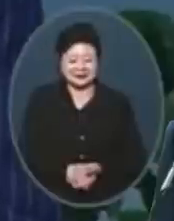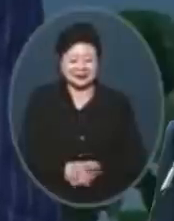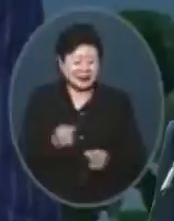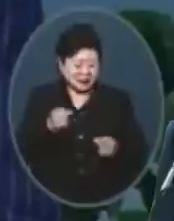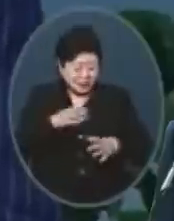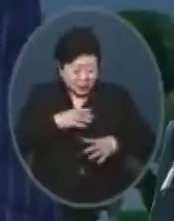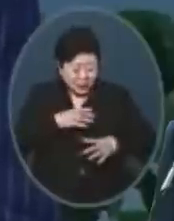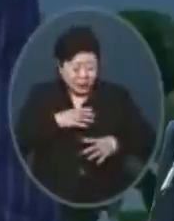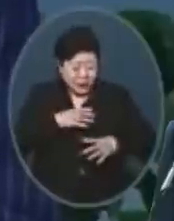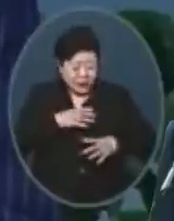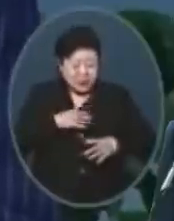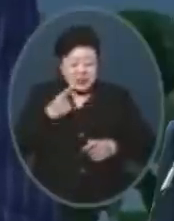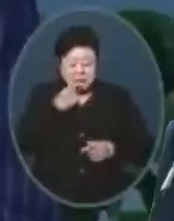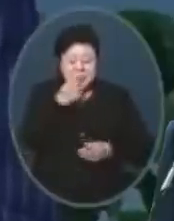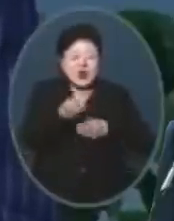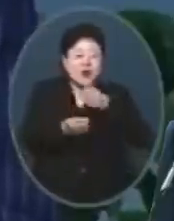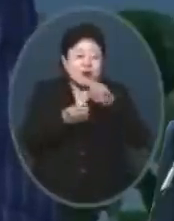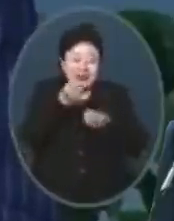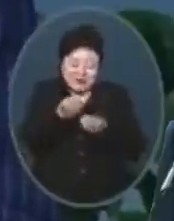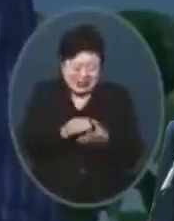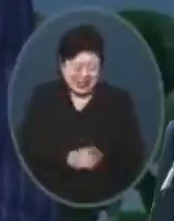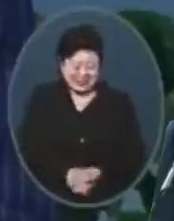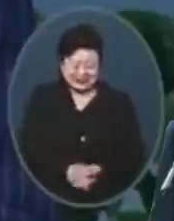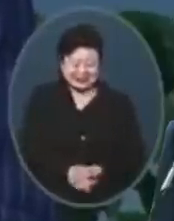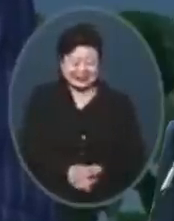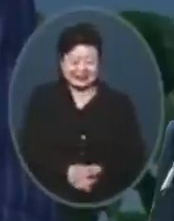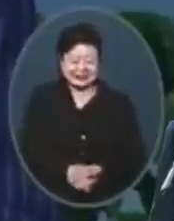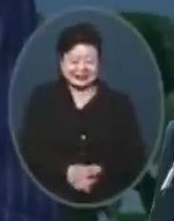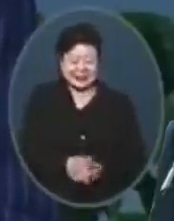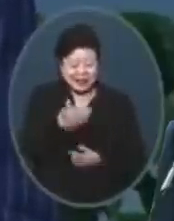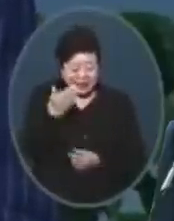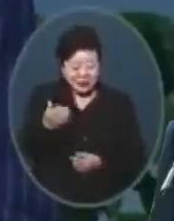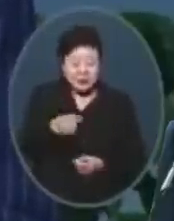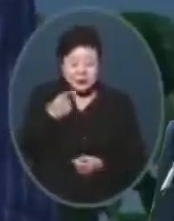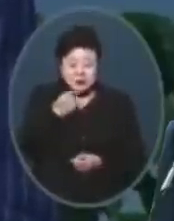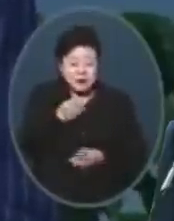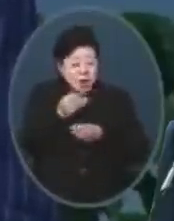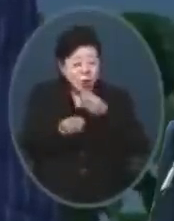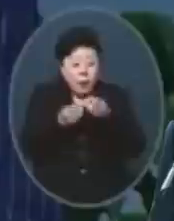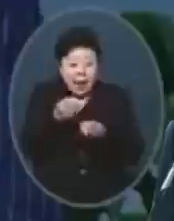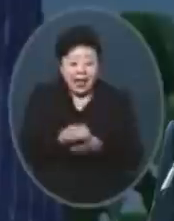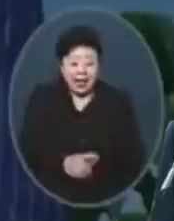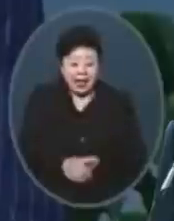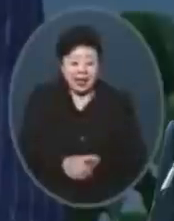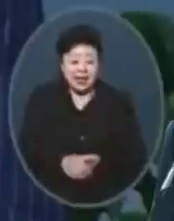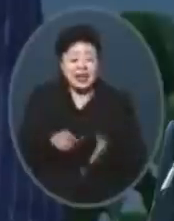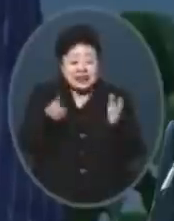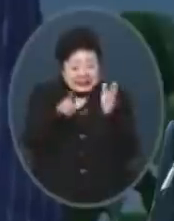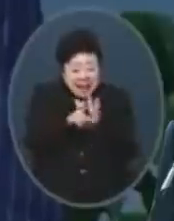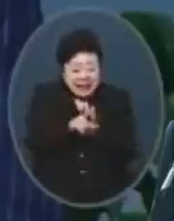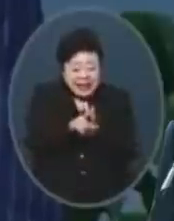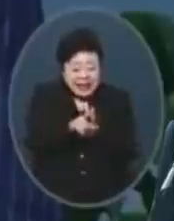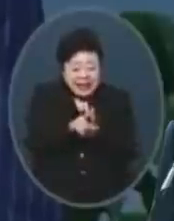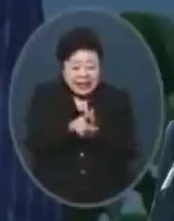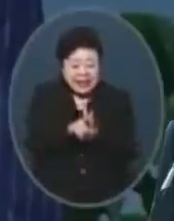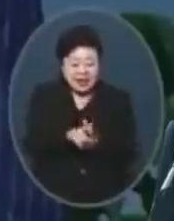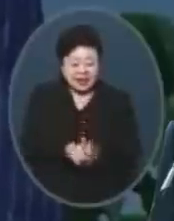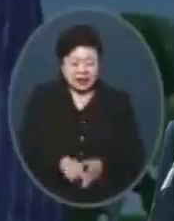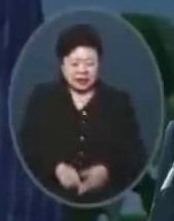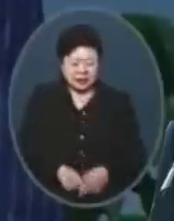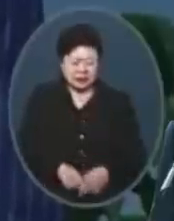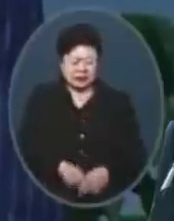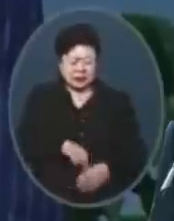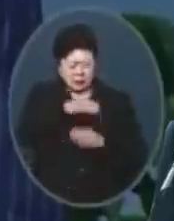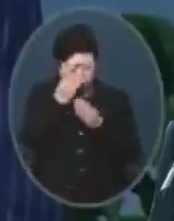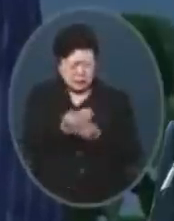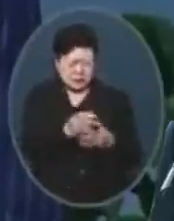놀라운 입술의 고백인 것입니다. 여러분, 입술의 고백은 우리 신앙에 절대적인 관계가 있습니다.